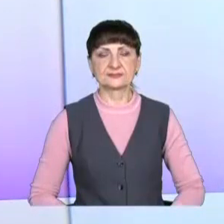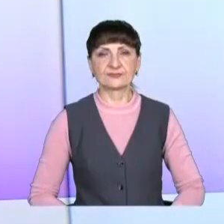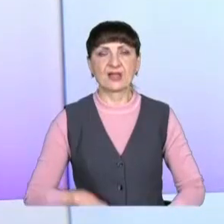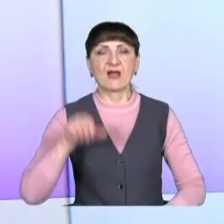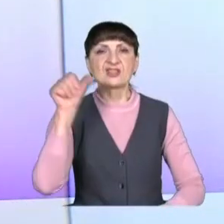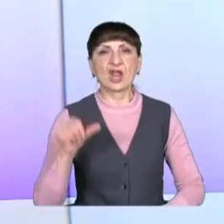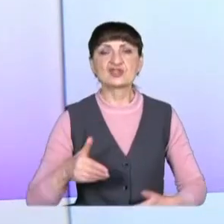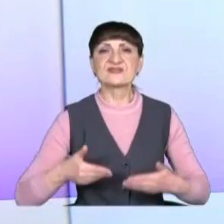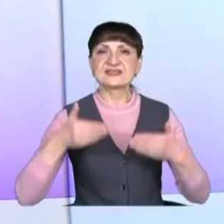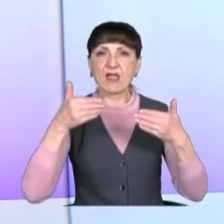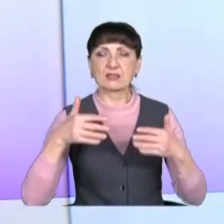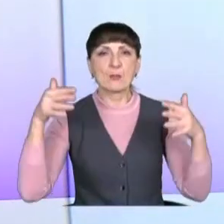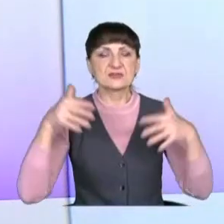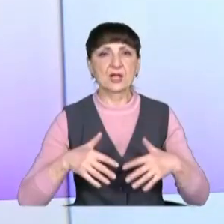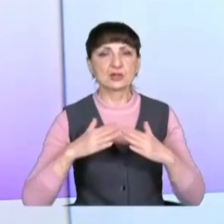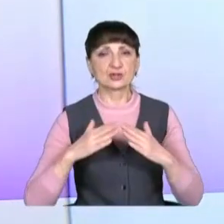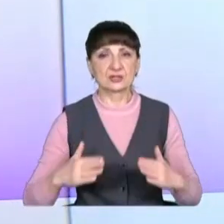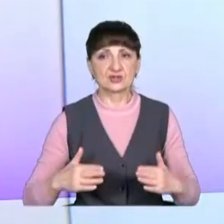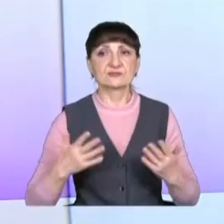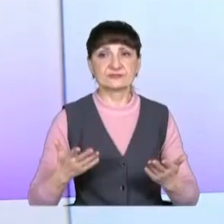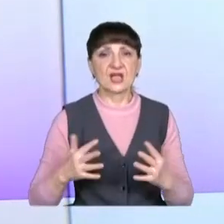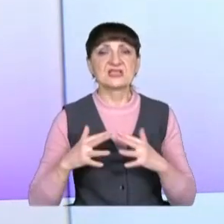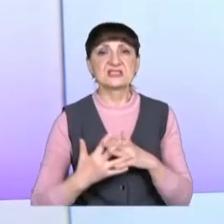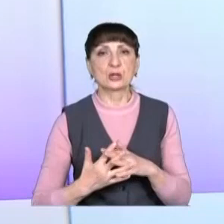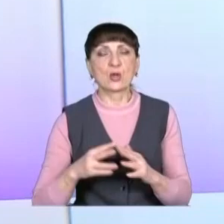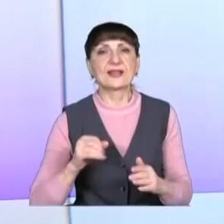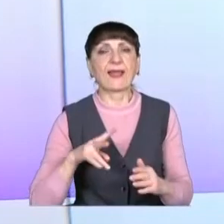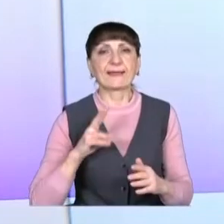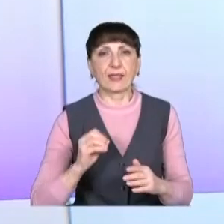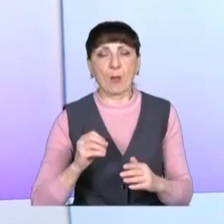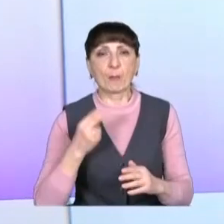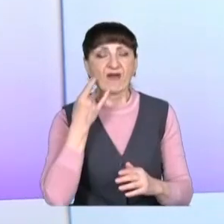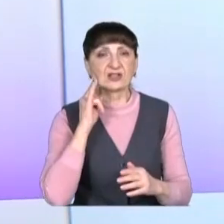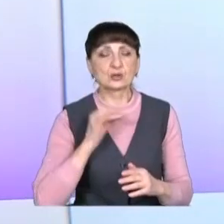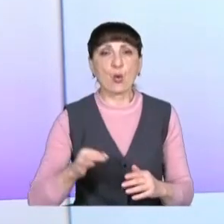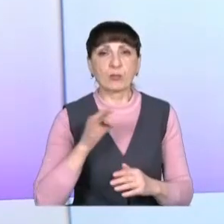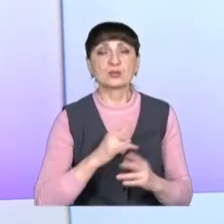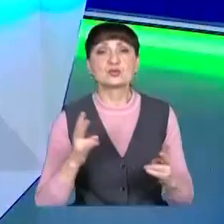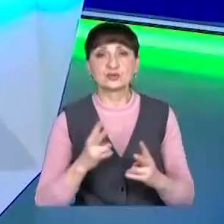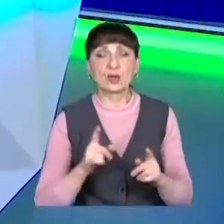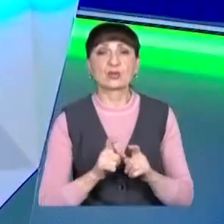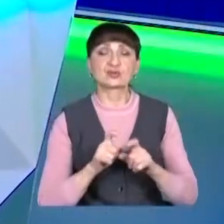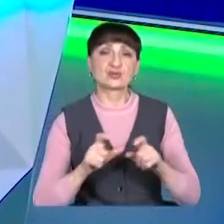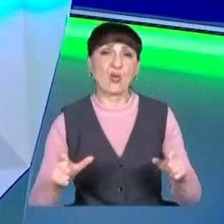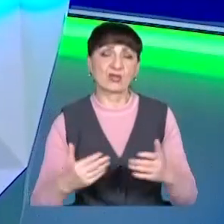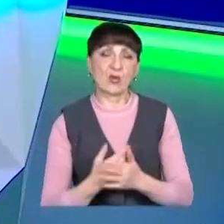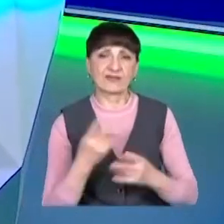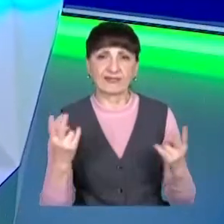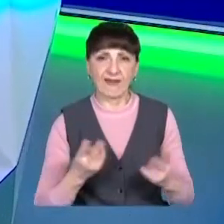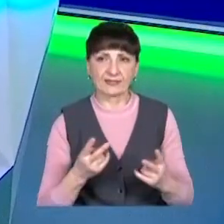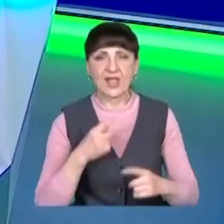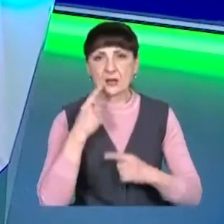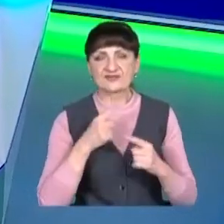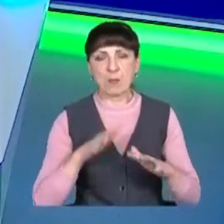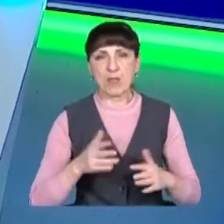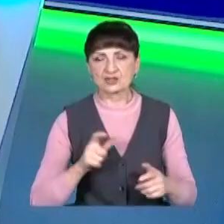Трещины в стенах и протекающая крыша. Село Тлектес в Павлодарской области нуждается в новой школе. По словам